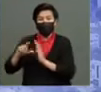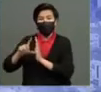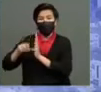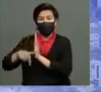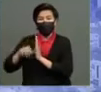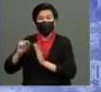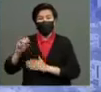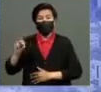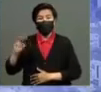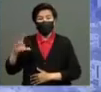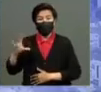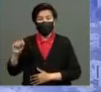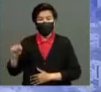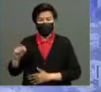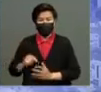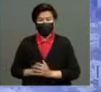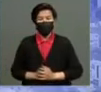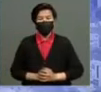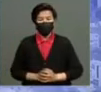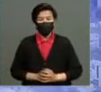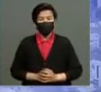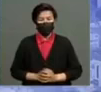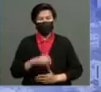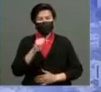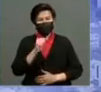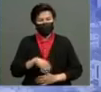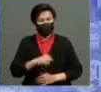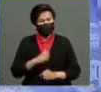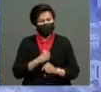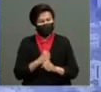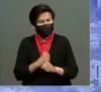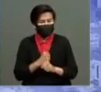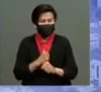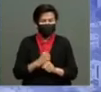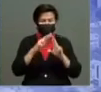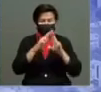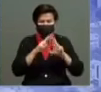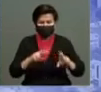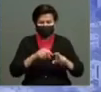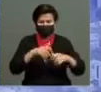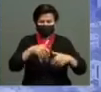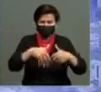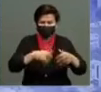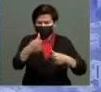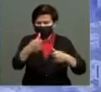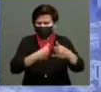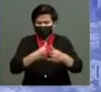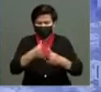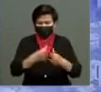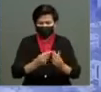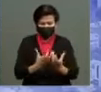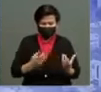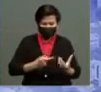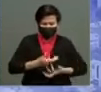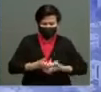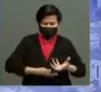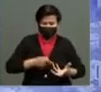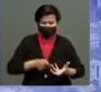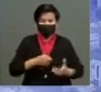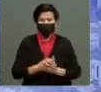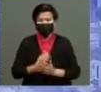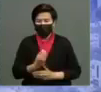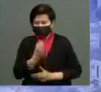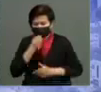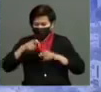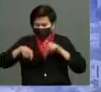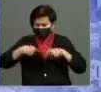มช.ก็บอกว่าในเมื่อเขาต้องประกอบการร้านอาหารใกล้ชิดกับสินค้าของเขาซึ่งต้องเอาไปบริโภคและ